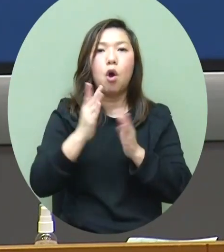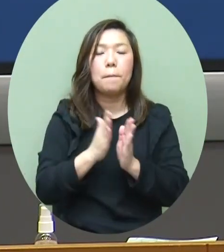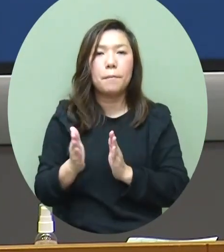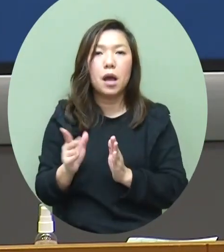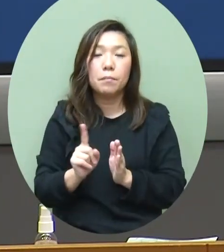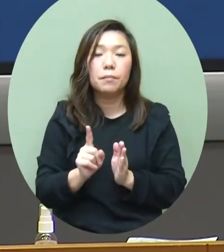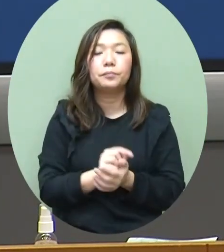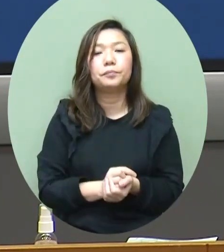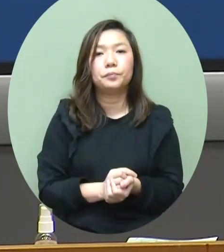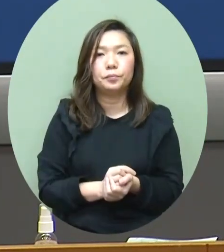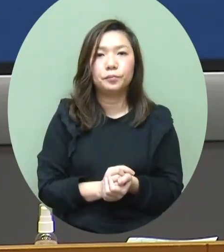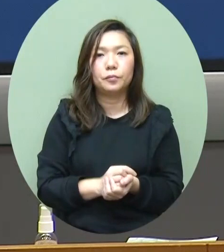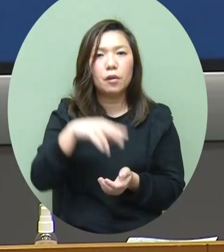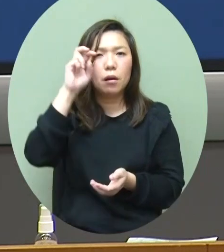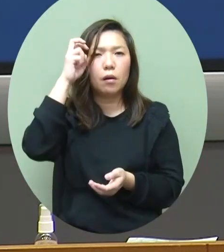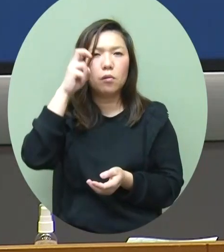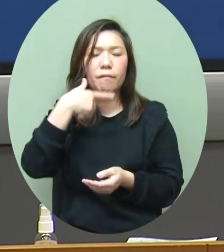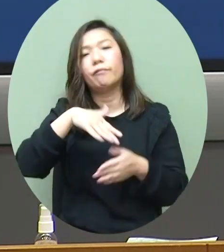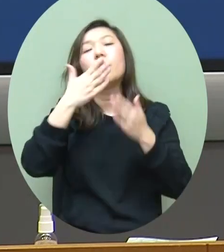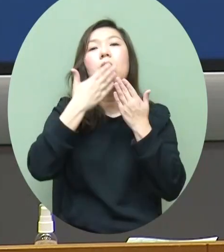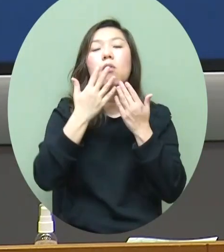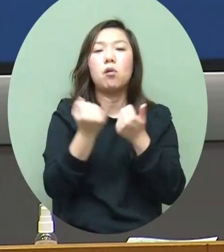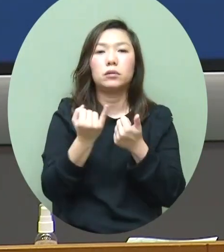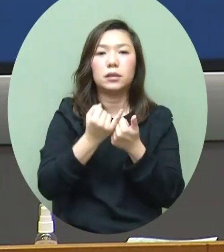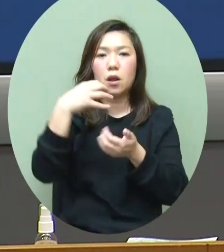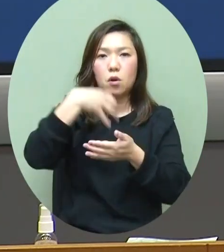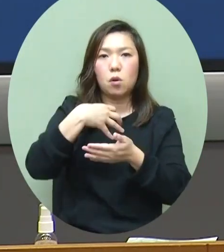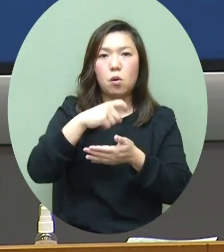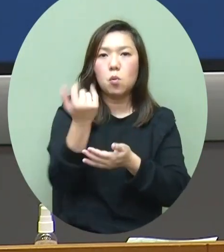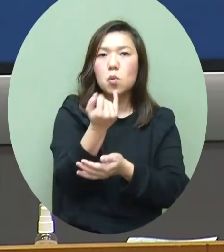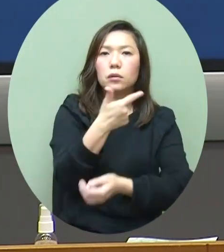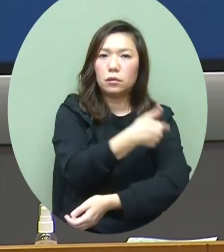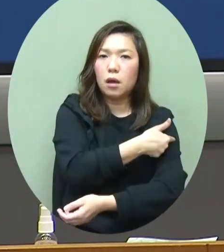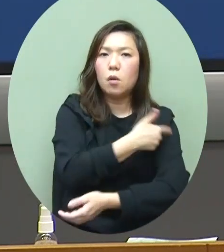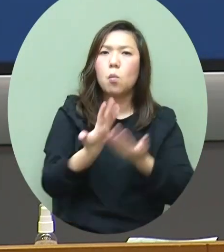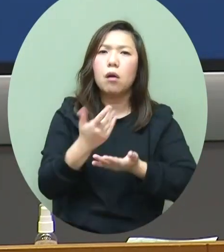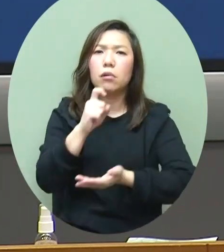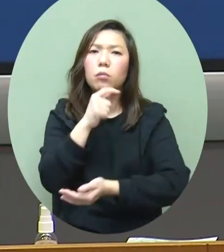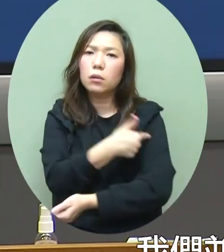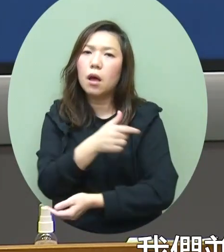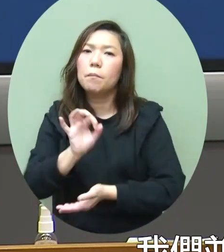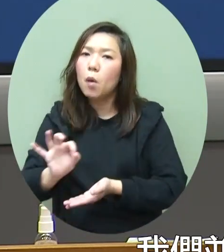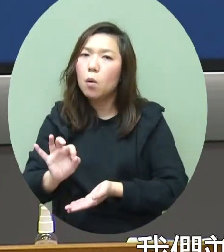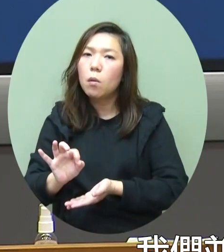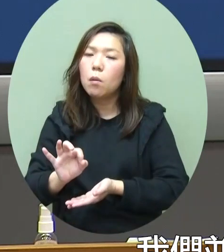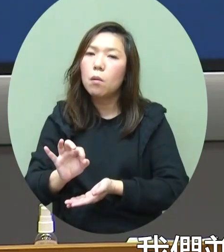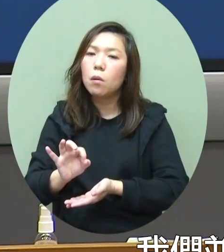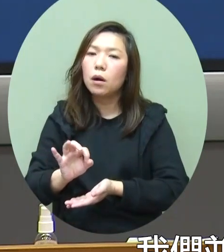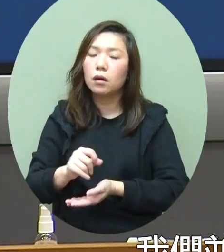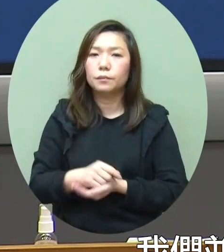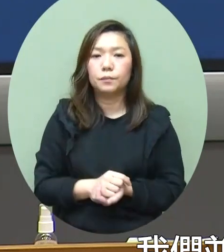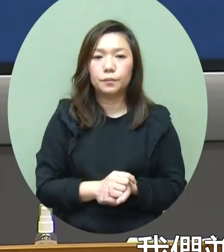咧，就考慮到喺翻學嘅學生裏邊咧，有啲係打針，有啲係冇打針。我哋係並